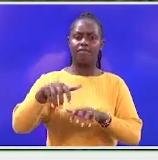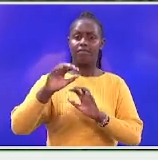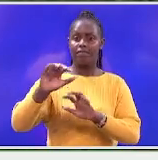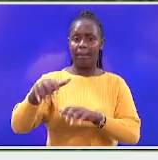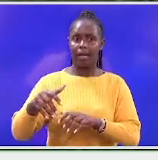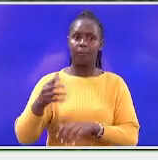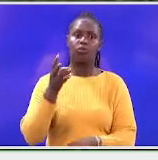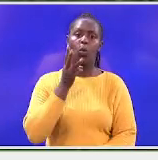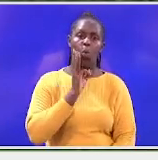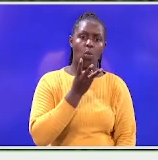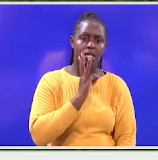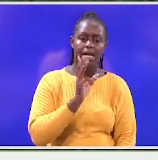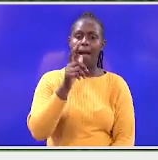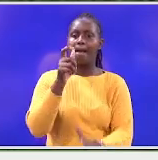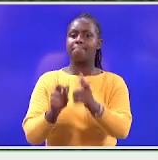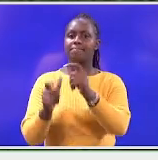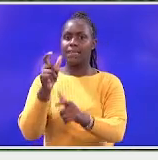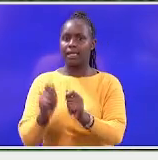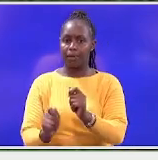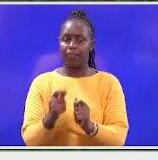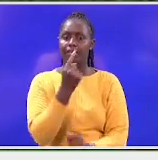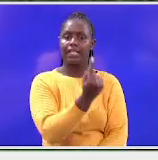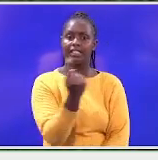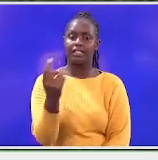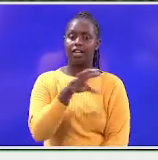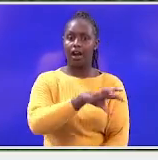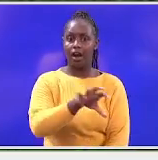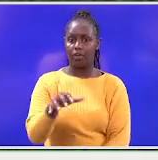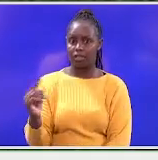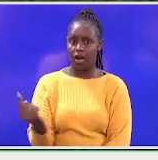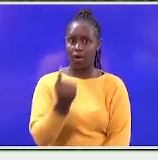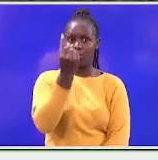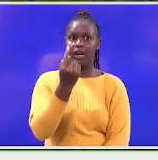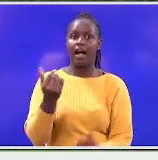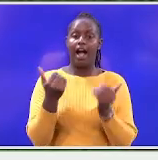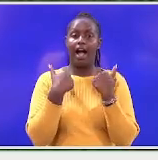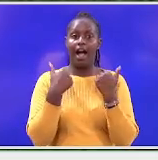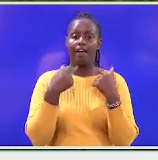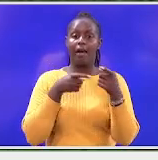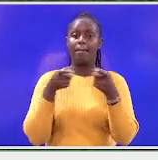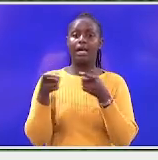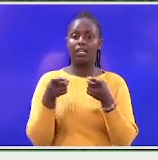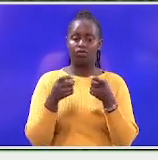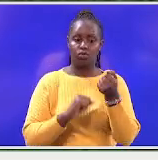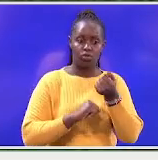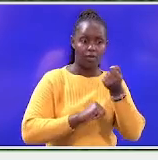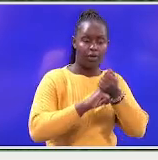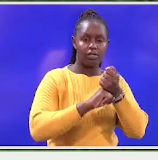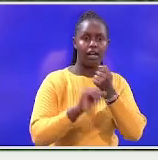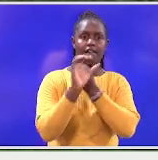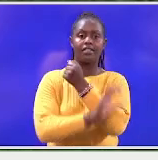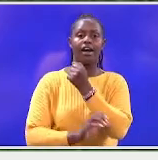kwa upande wa kilimo cha maziwa. Each county hii pekee inaweza support nchi ya